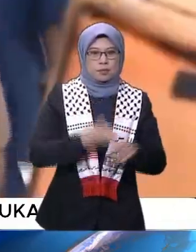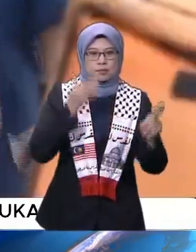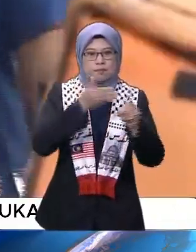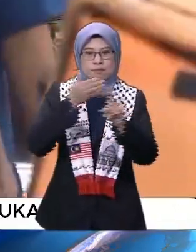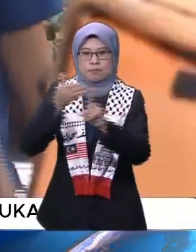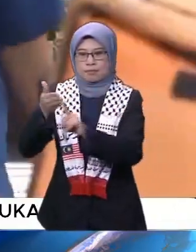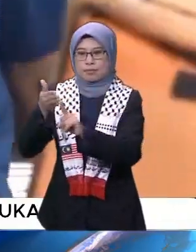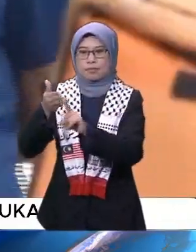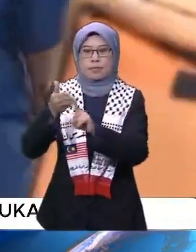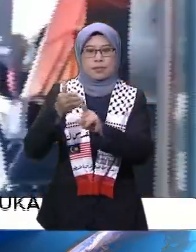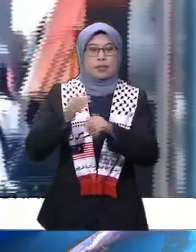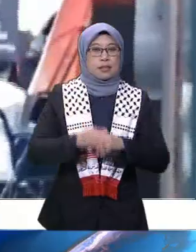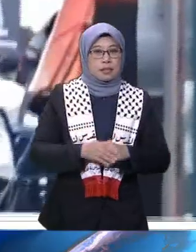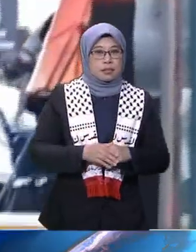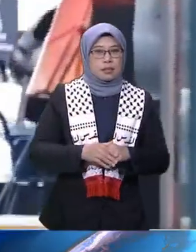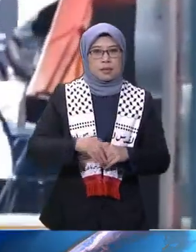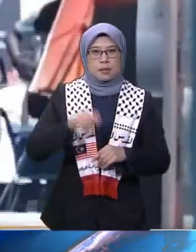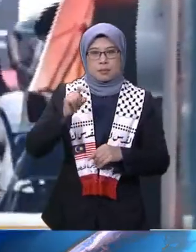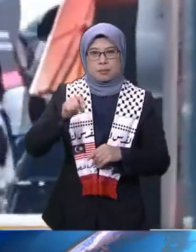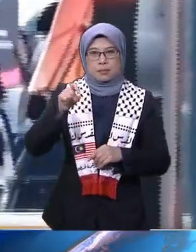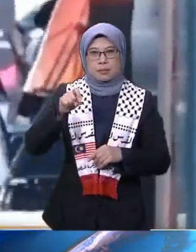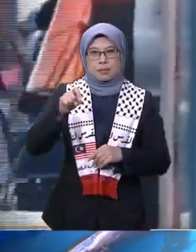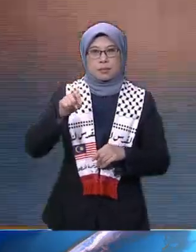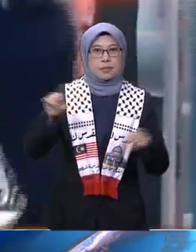that the government positions are